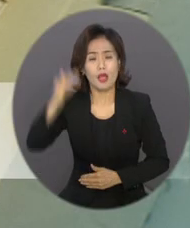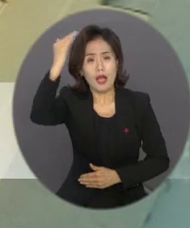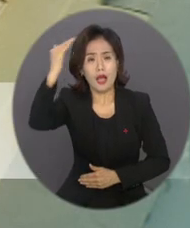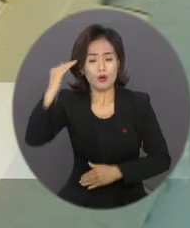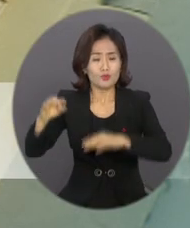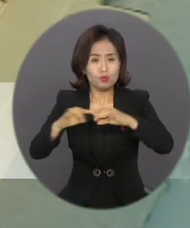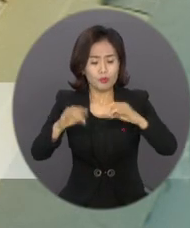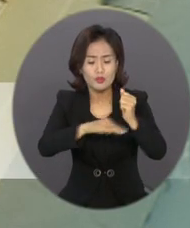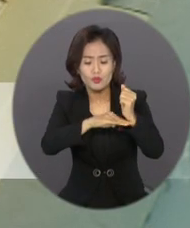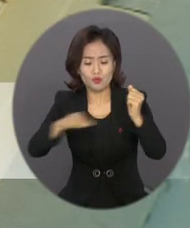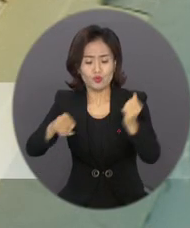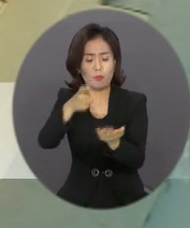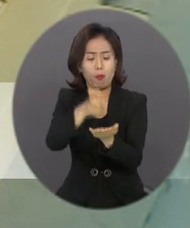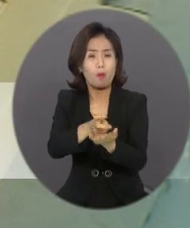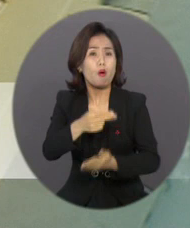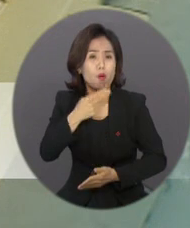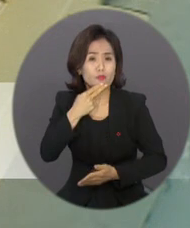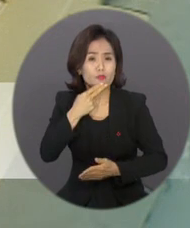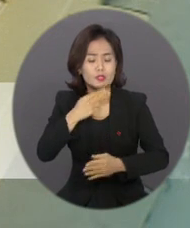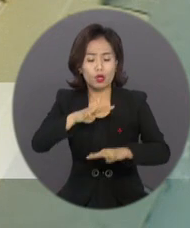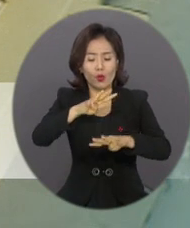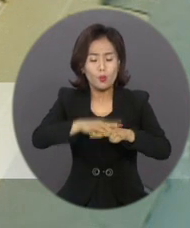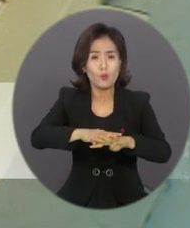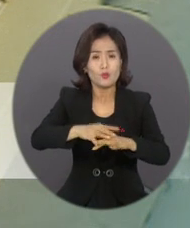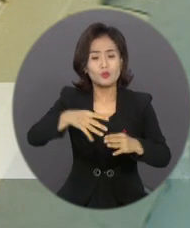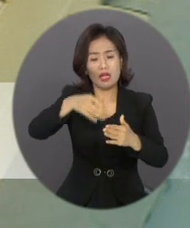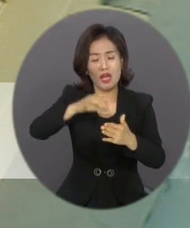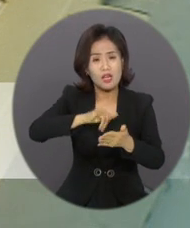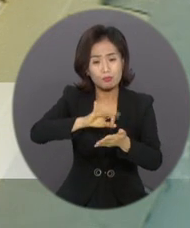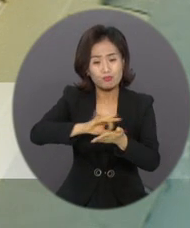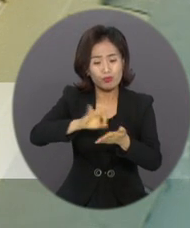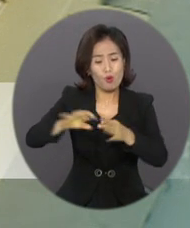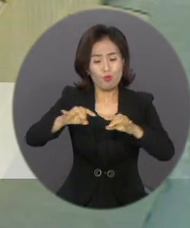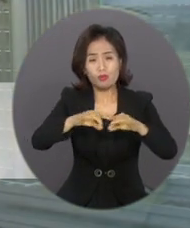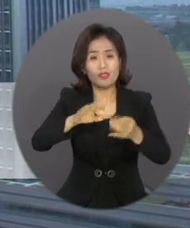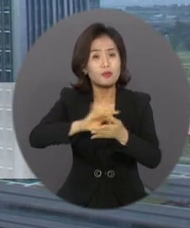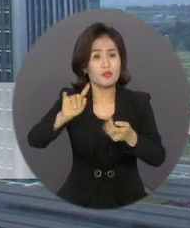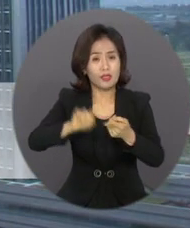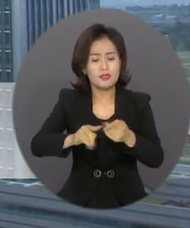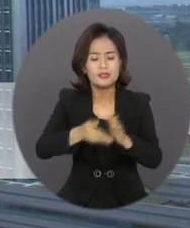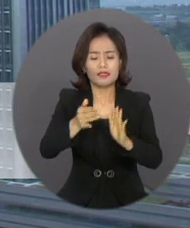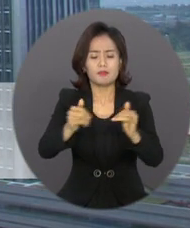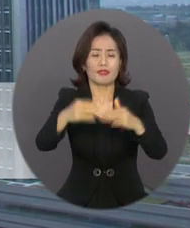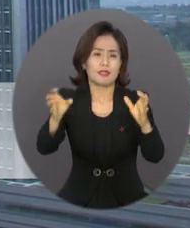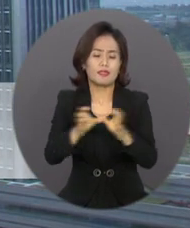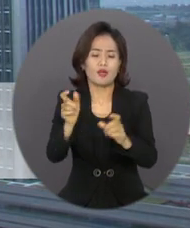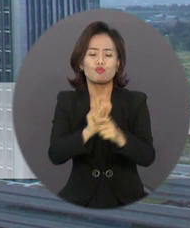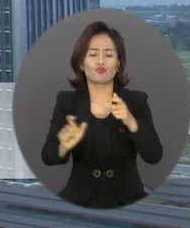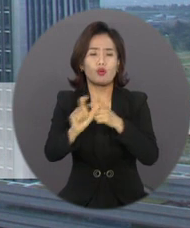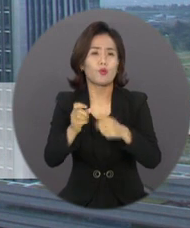한국전력이 기준과 규정 없이 농사용 전기 부당 사용의 위약금을 물리고 있다며 시민단체가 한전을 추가